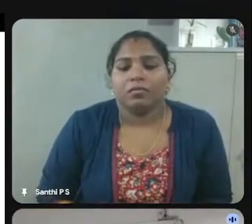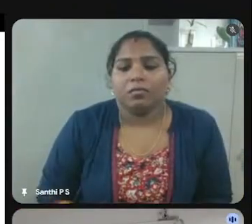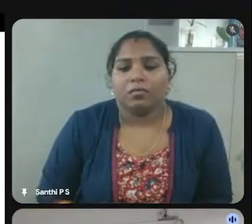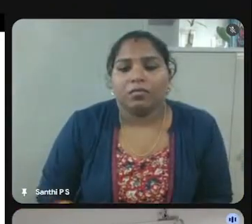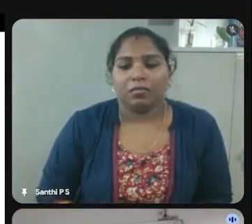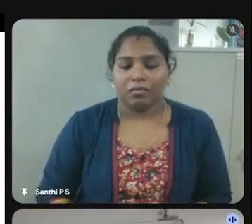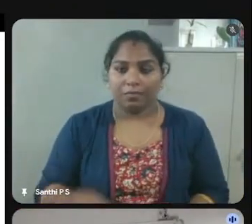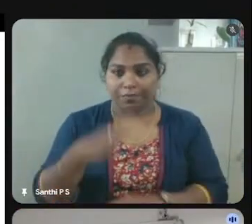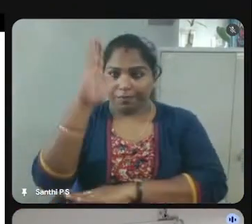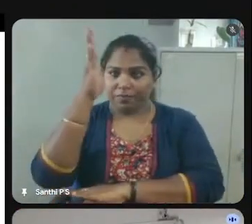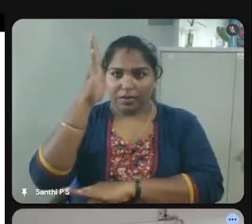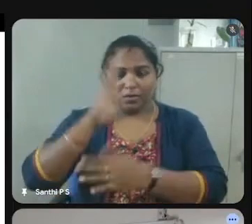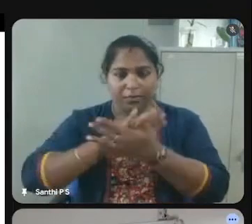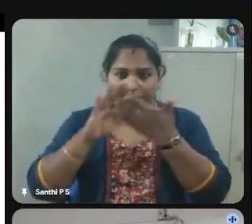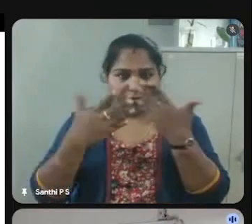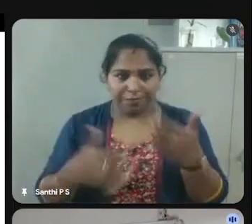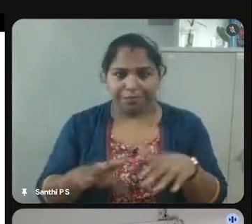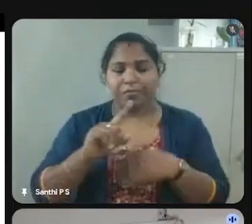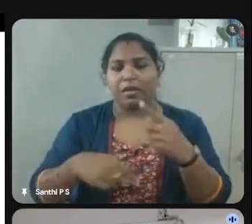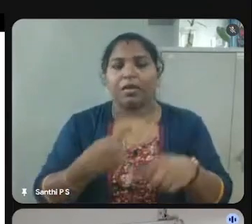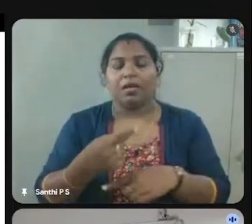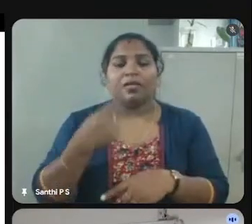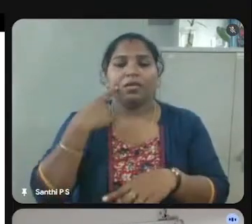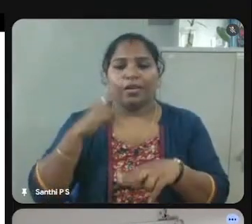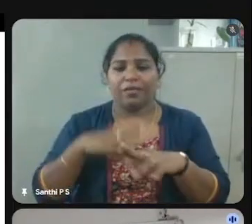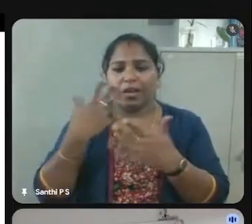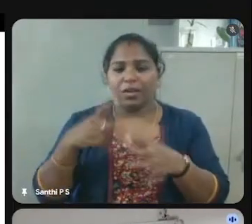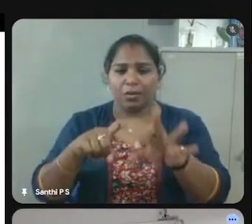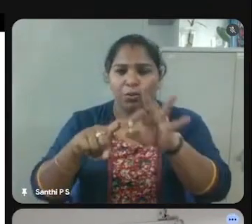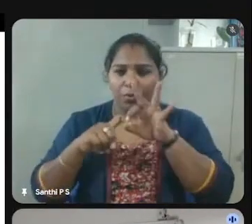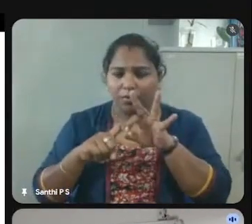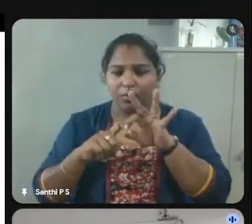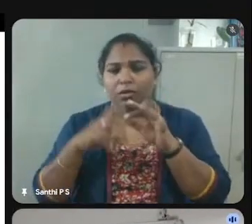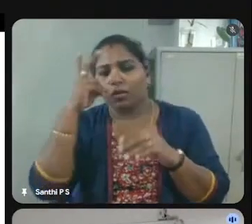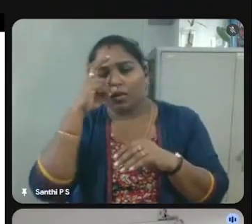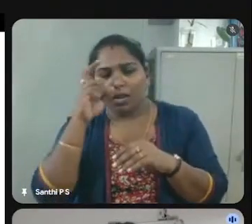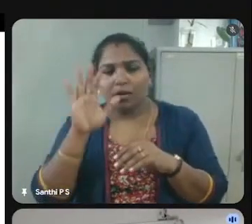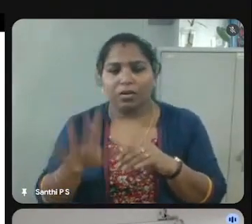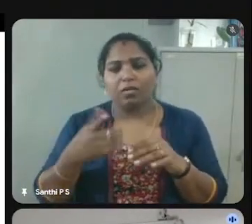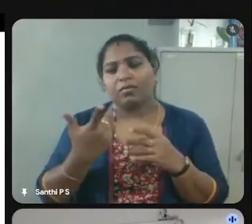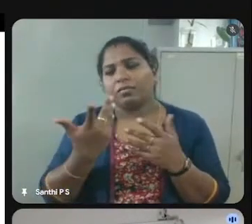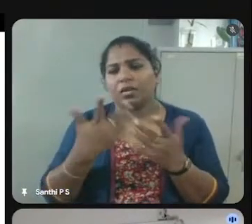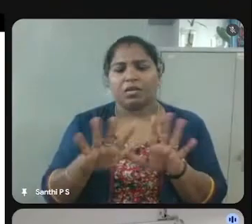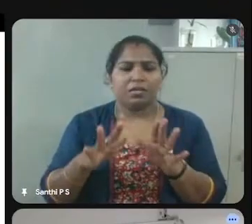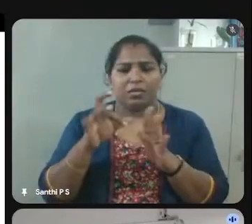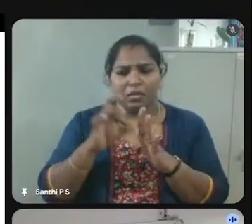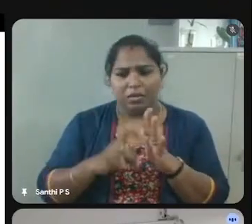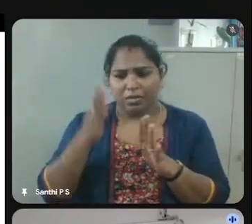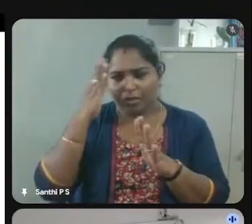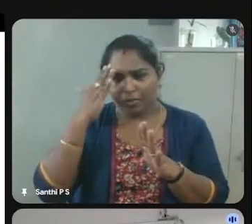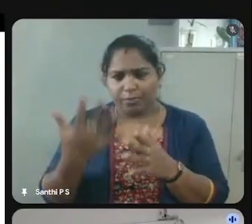മാഡത്തിന്റെ പ്രസന്റേഷൻ ഇവിടെ അവസാനിച്ചിരിക്കുകയാണ്. ഇനി നിങ്ങൾക്കുള്ള സംശയങ്ങളും ഏതെങ്കിലും ഈ പ്രസന്റ് ചെയ്തിട്ടുള്ള ഏതെങ്കിലും ഭാഗങ്ങൾ കൂടുതലായിട്ട്